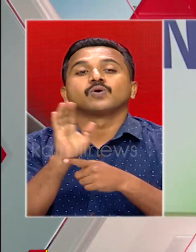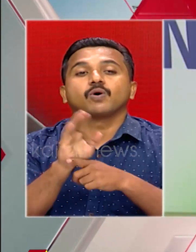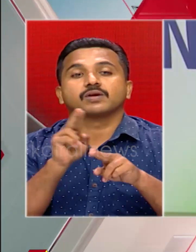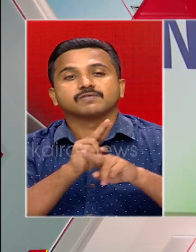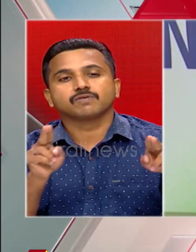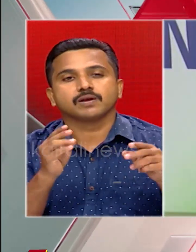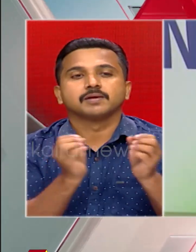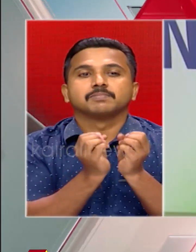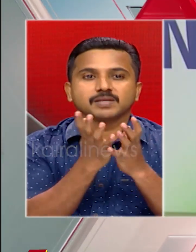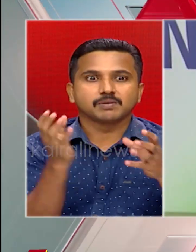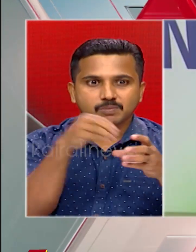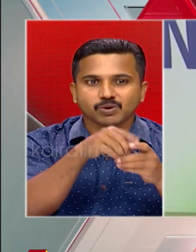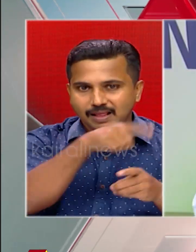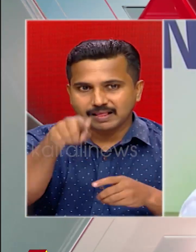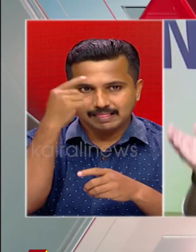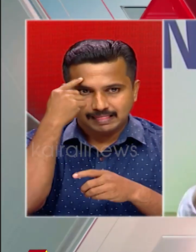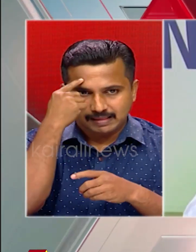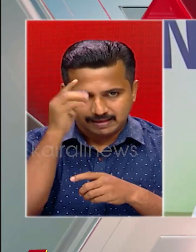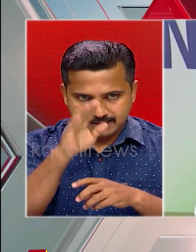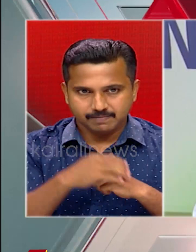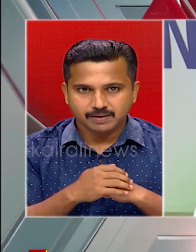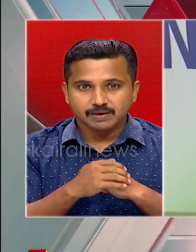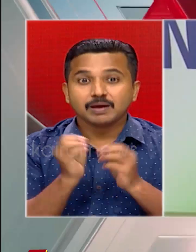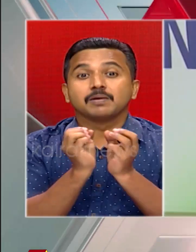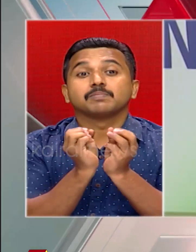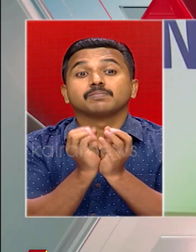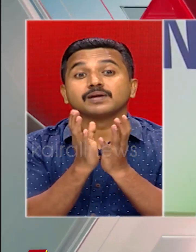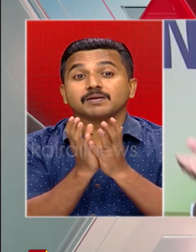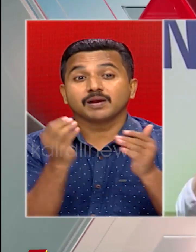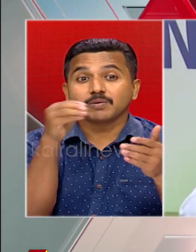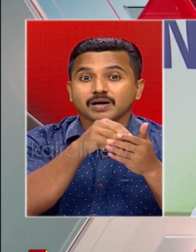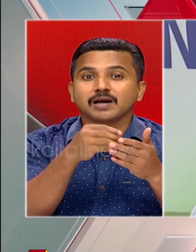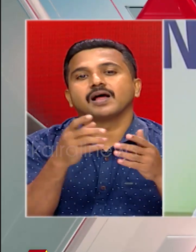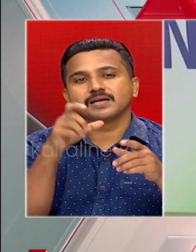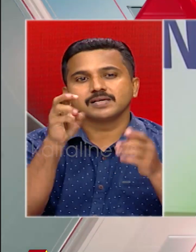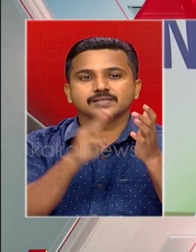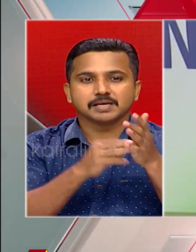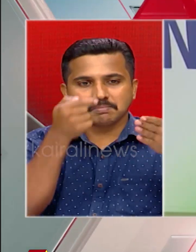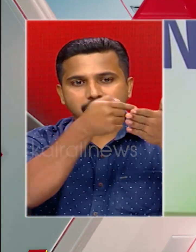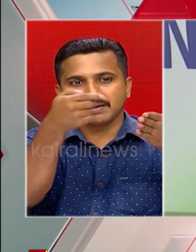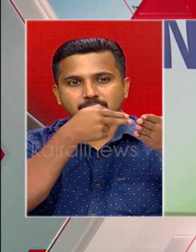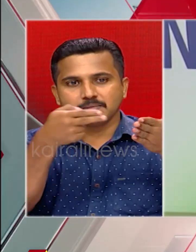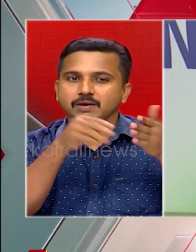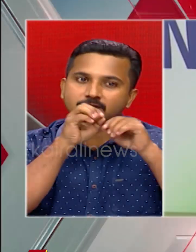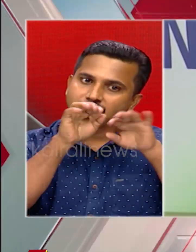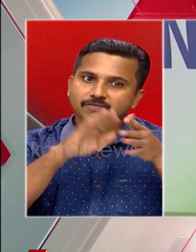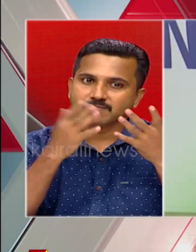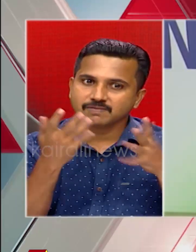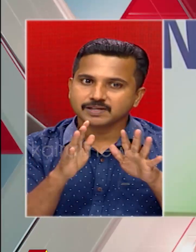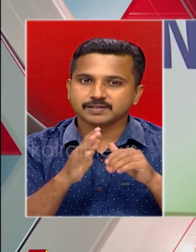ത്രിപുരയിൽ ഒഴിച്ച് വേറെ എല്ലായിടത്തും ബി ജെ പിയിലേക്ക് പോയവരുടെ ലിസ്റ്റ് മുഖ്യമന്ത്രി എല്ലാ പത്രസമ്മേളനത്തിലും പറഞ്ഞിട്ടുണ്ട്. അതിന് പുതുമയൊന്നുമില്ല.